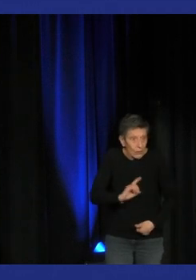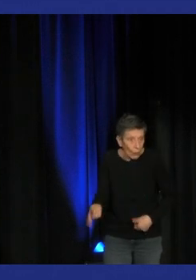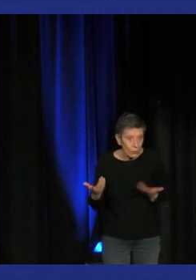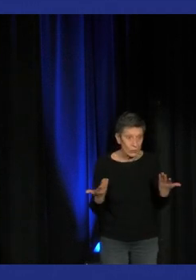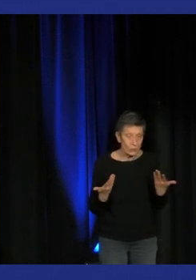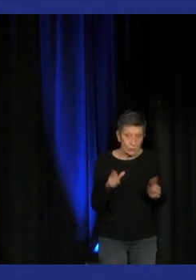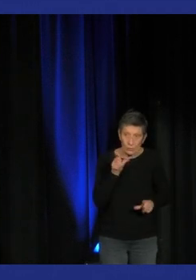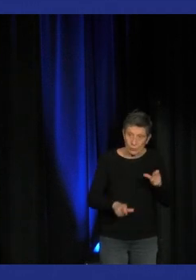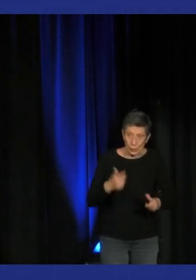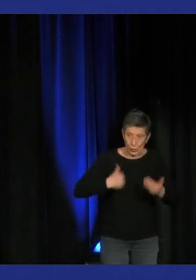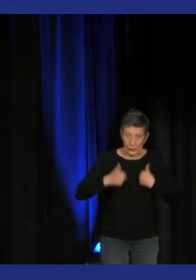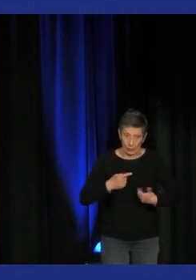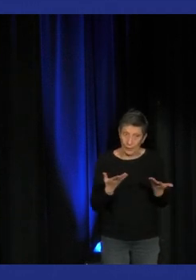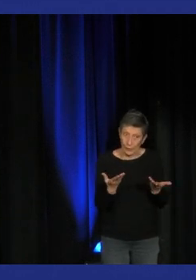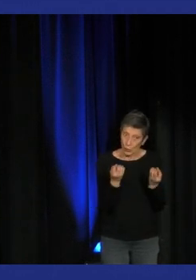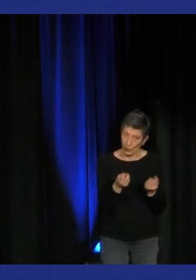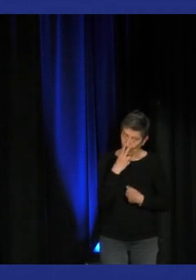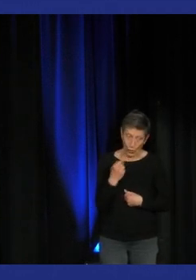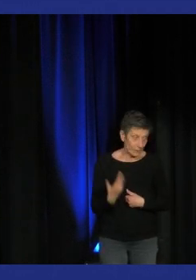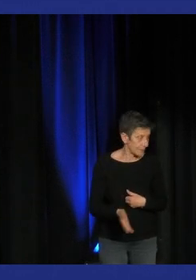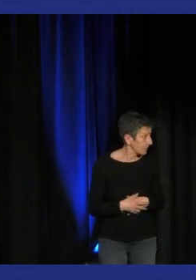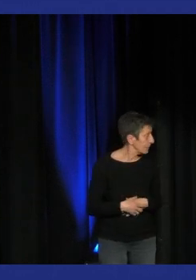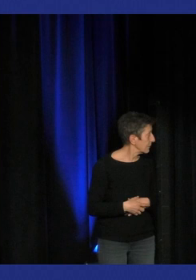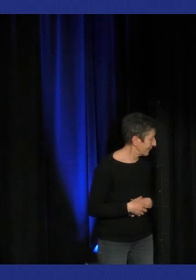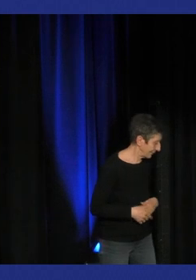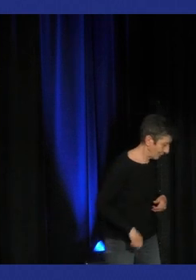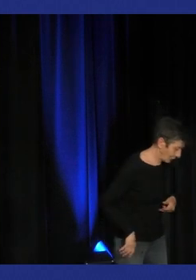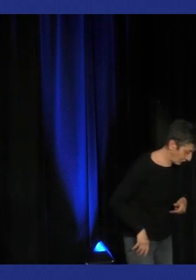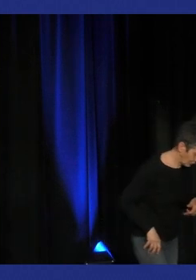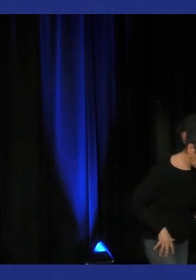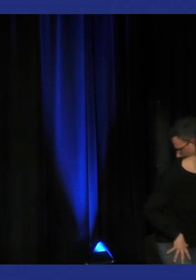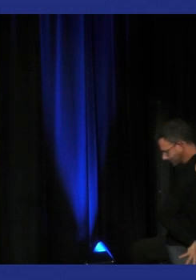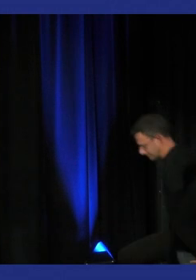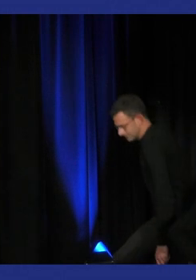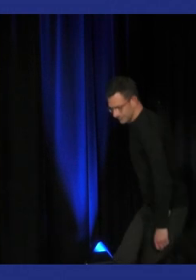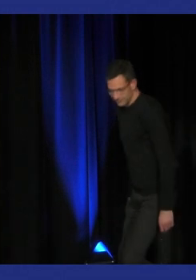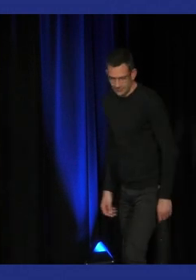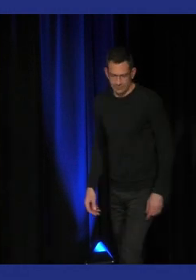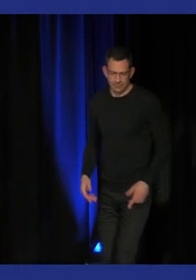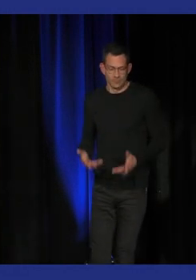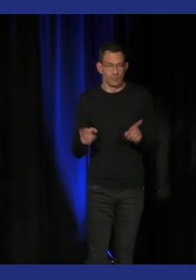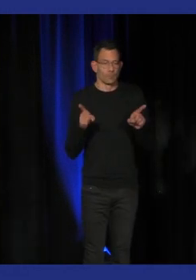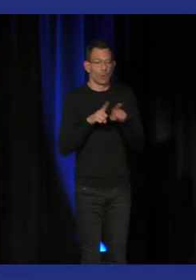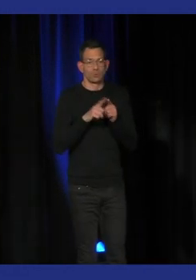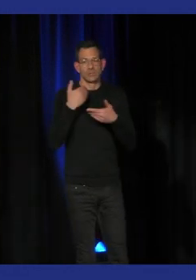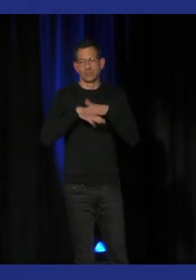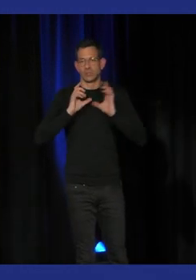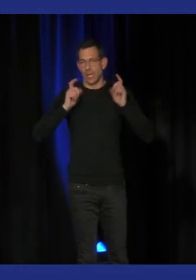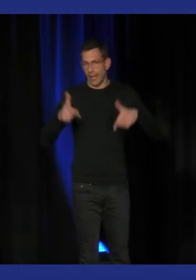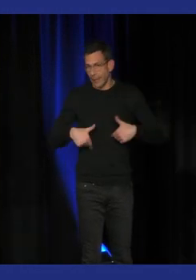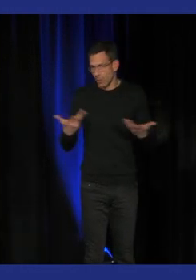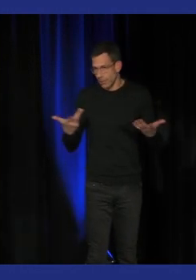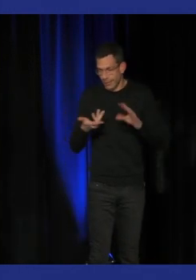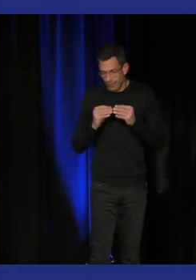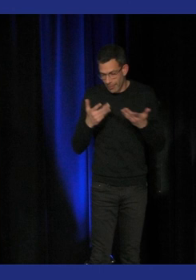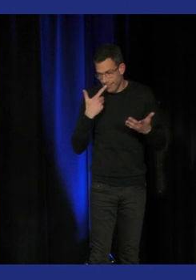personnes handicapées sont confrontées. Après, il y a bien sûr l'école, comme on disait, avec les problèmes des AVS, de manque